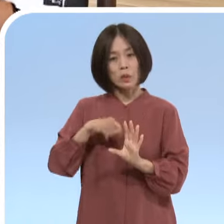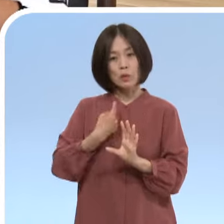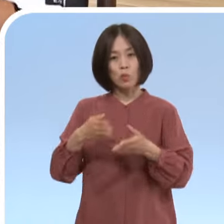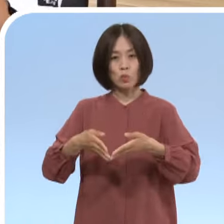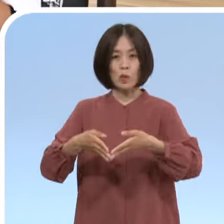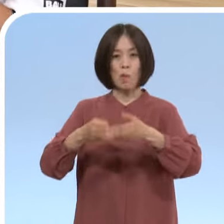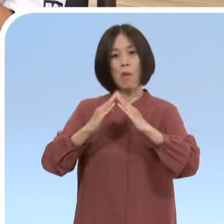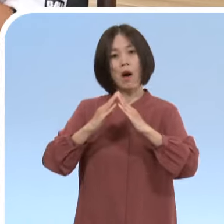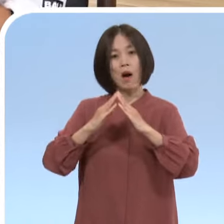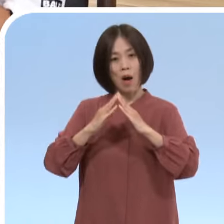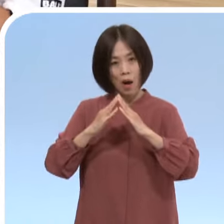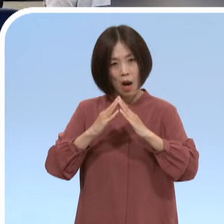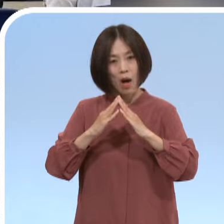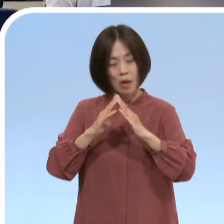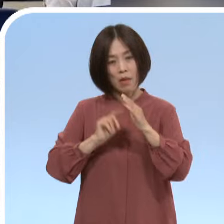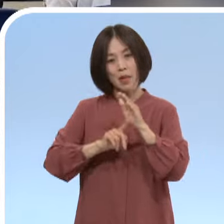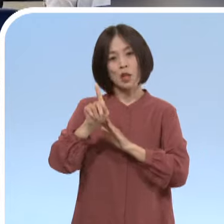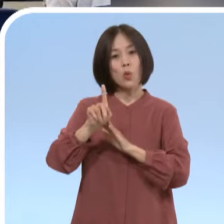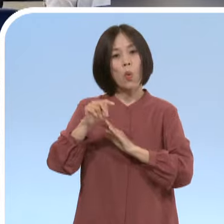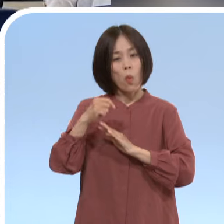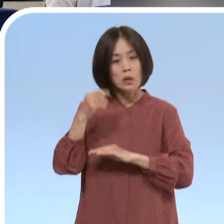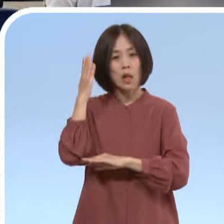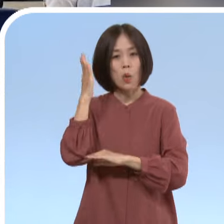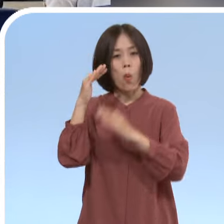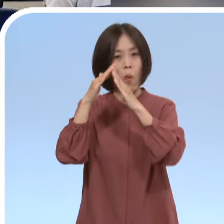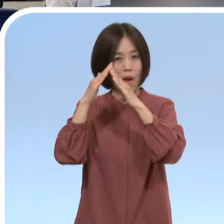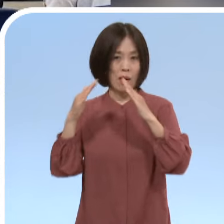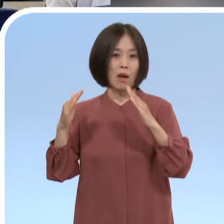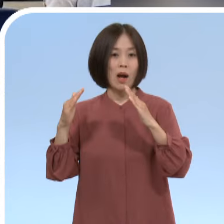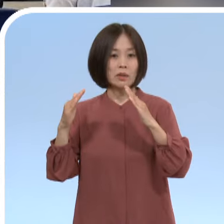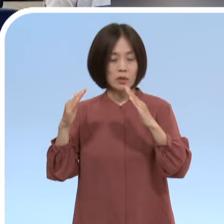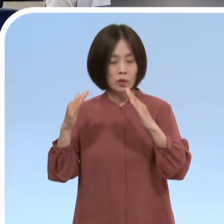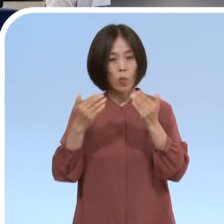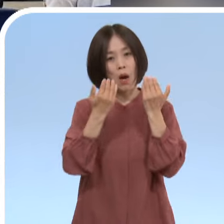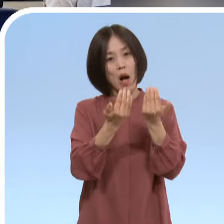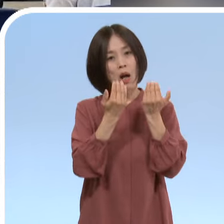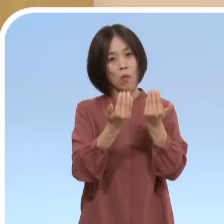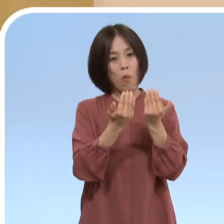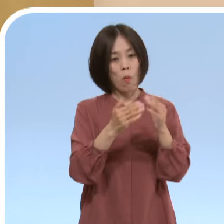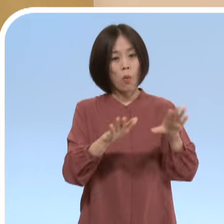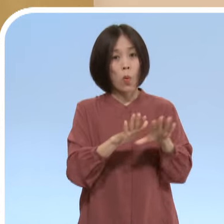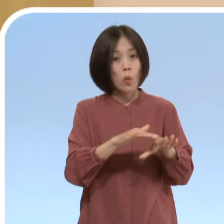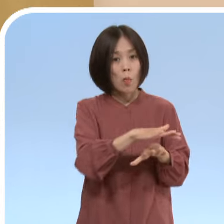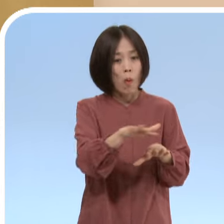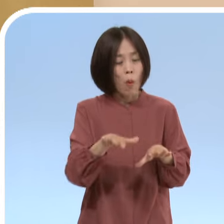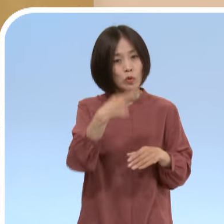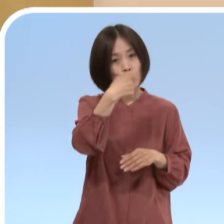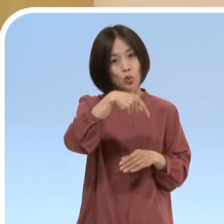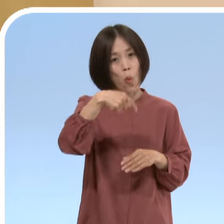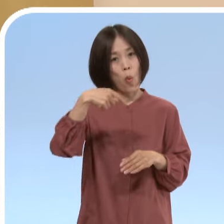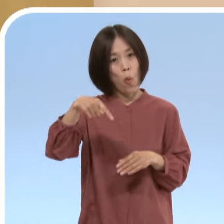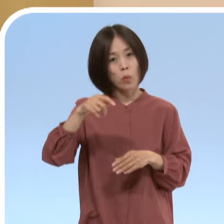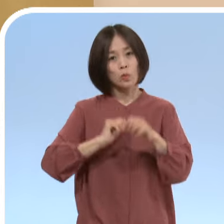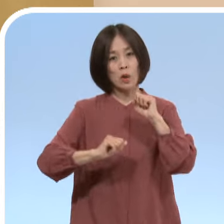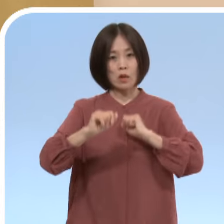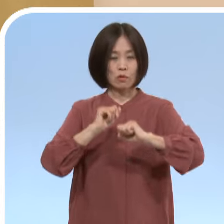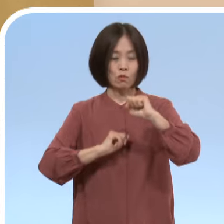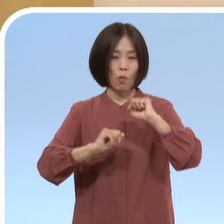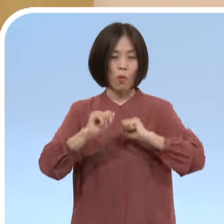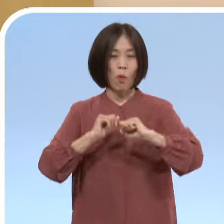自分でまあちょっと立ち上げた、まあ、団体の代表として講演活動だったりとか学校子どもにまあ授業